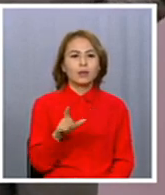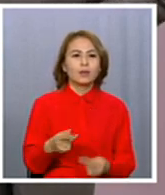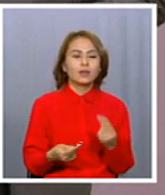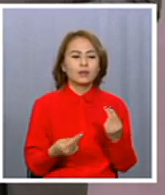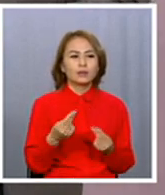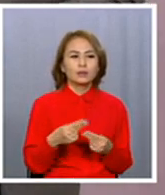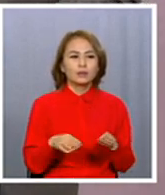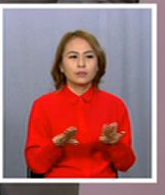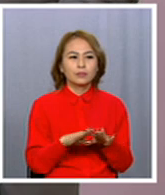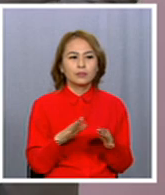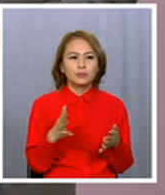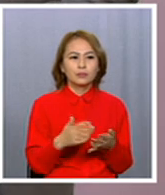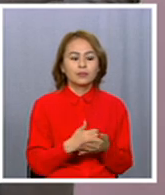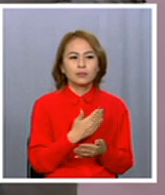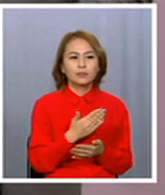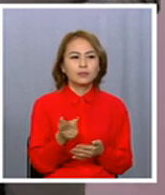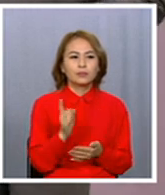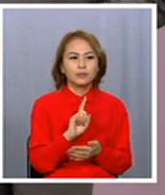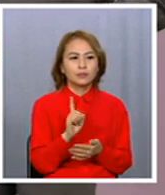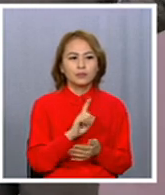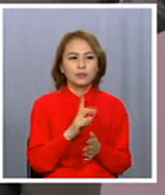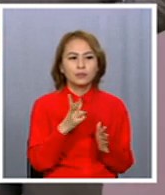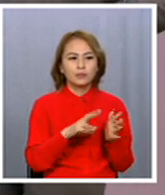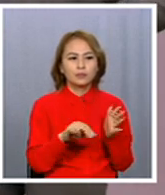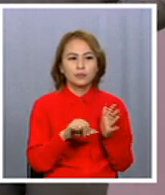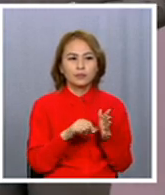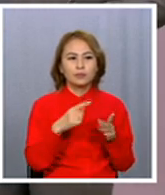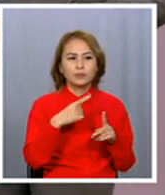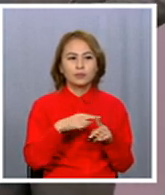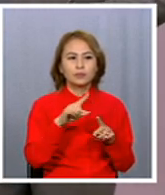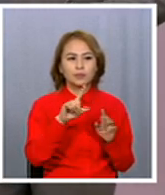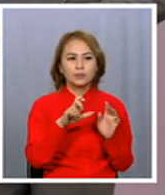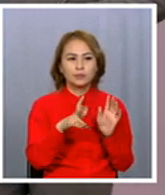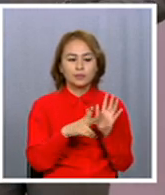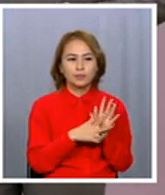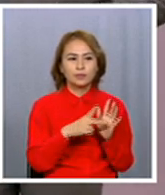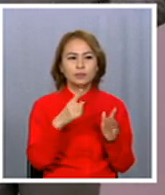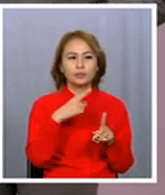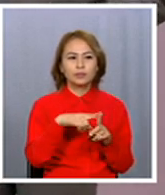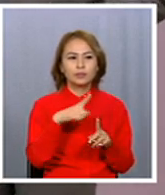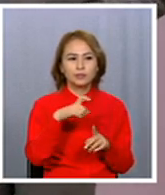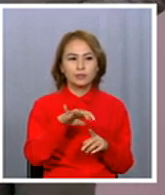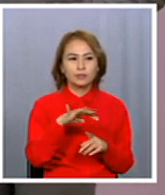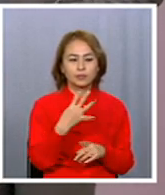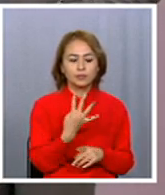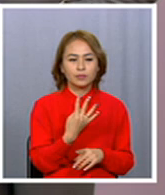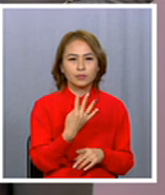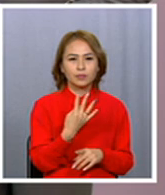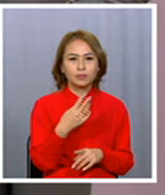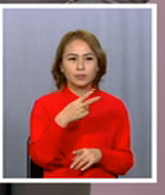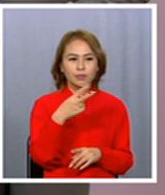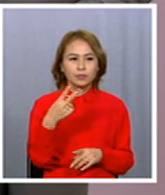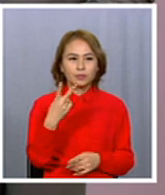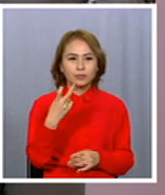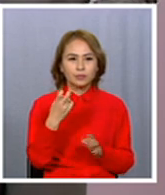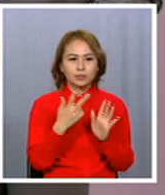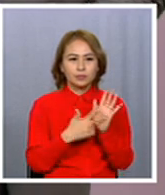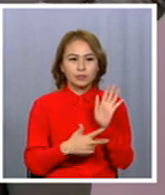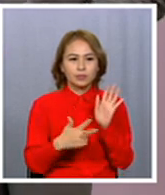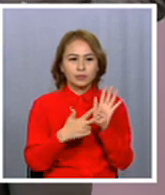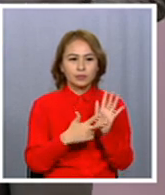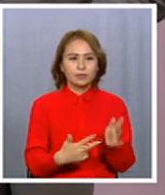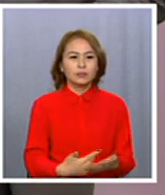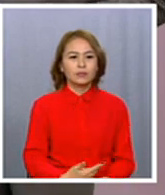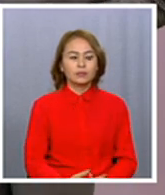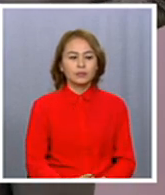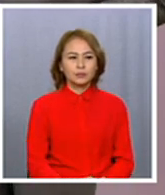анықтайық. Ол үшін 36 мен 108-дің қосындысына 144-ті қосамыз. Қосындының